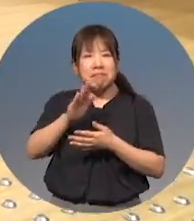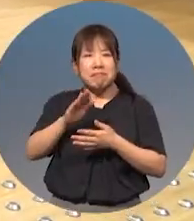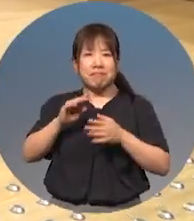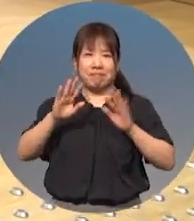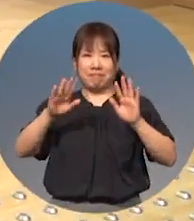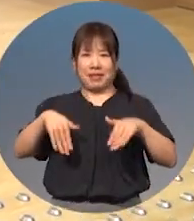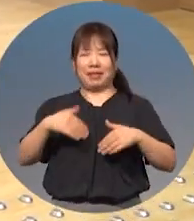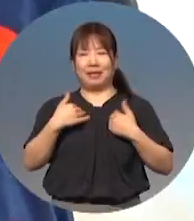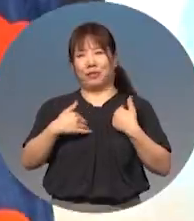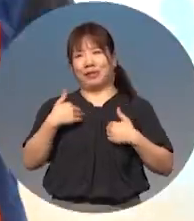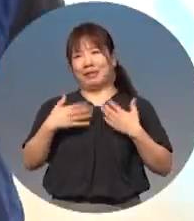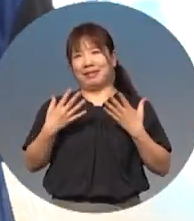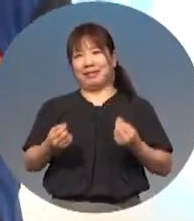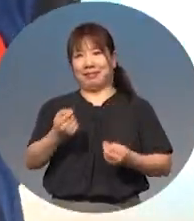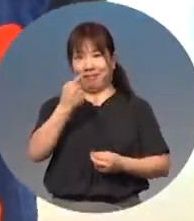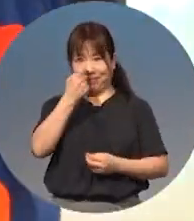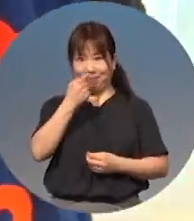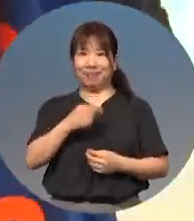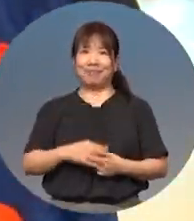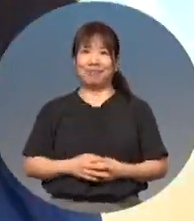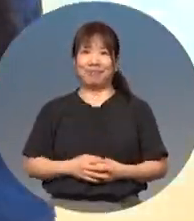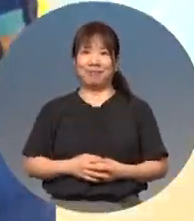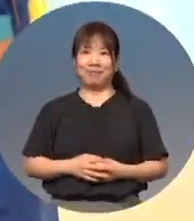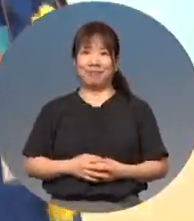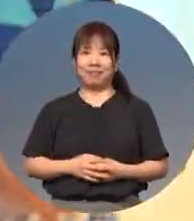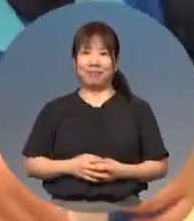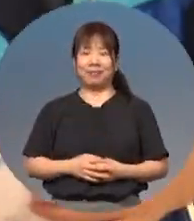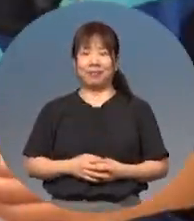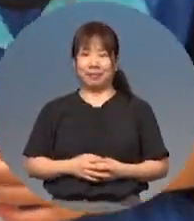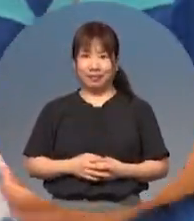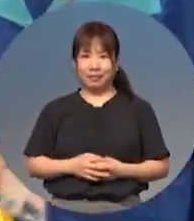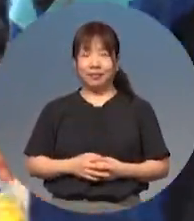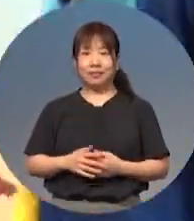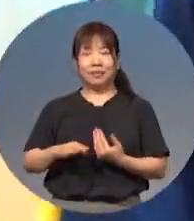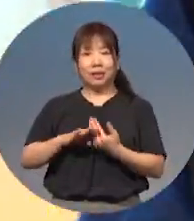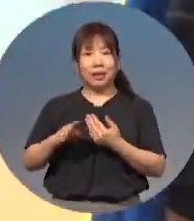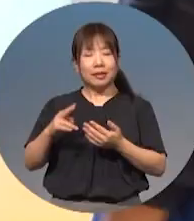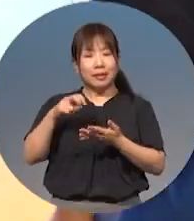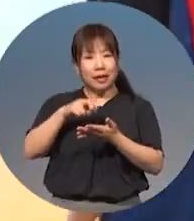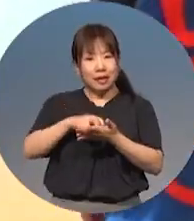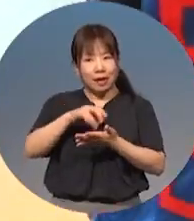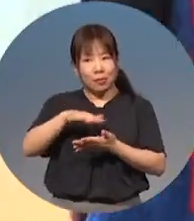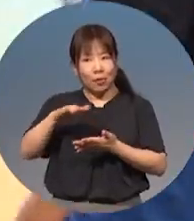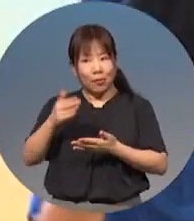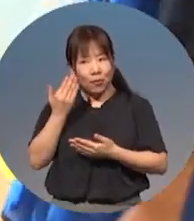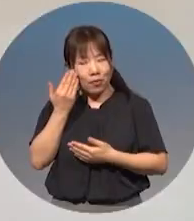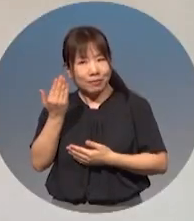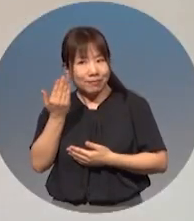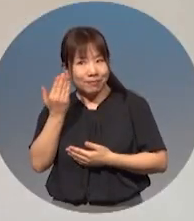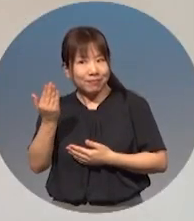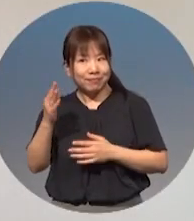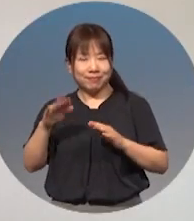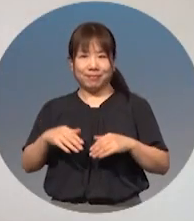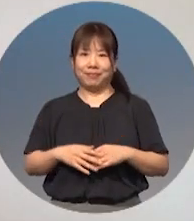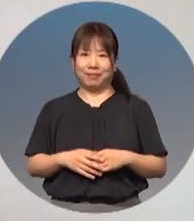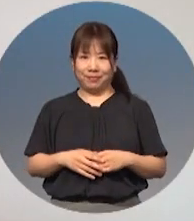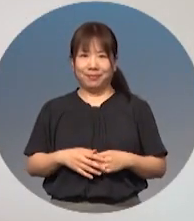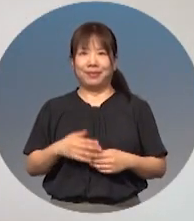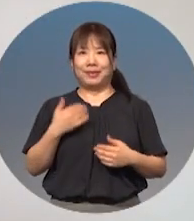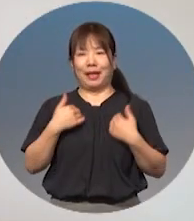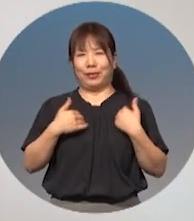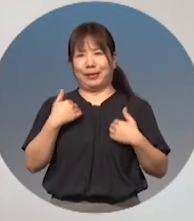楽しいそのほかにも参加した子どもたちに話を聞きました楽しかった